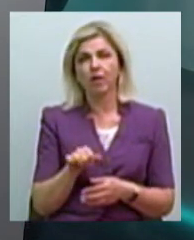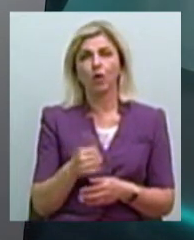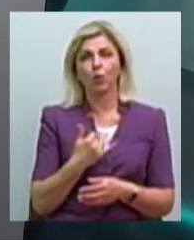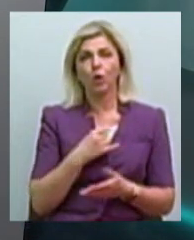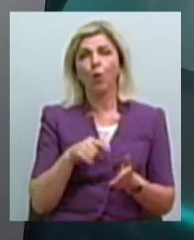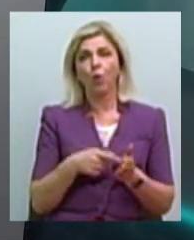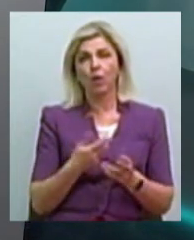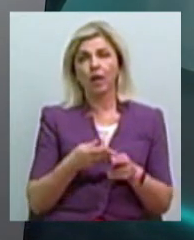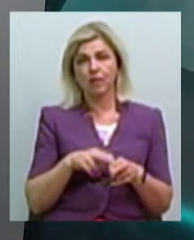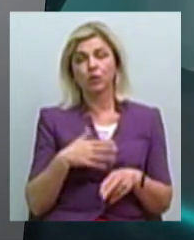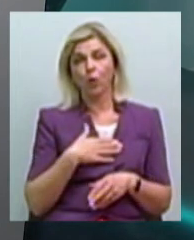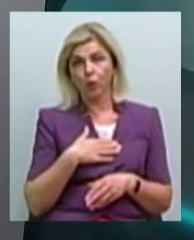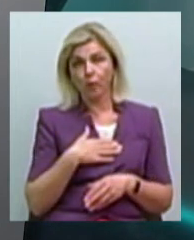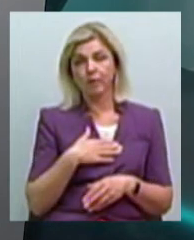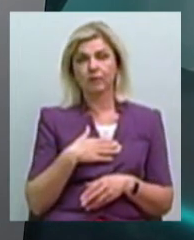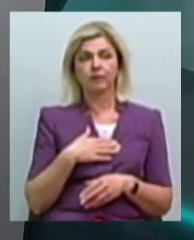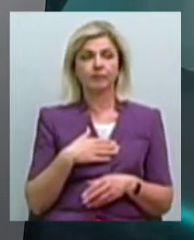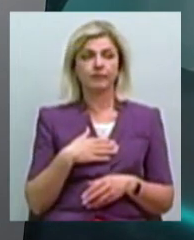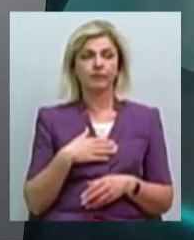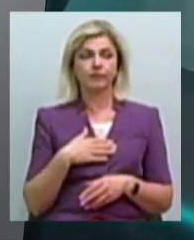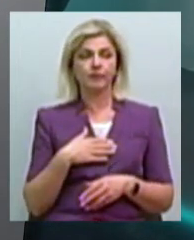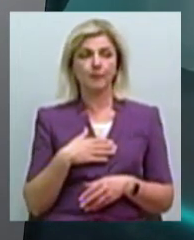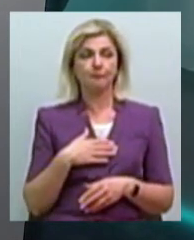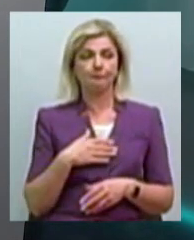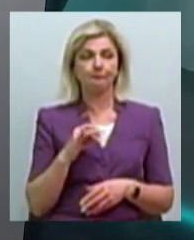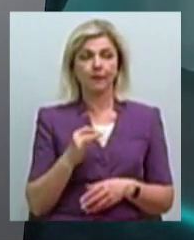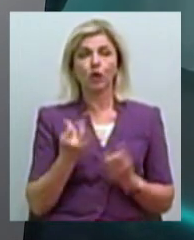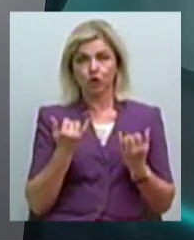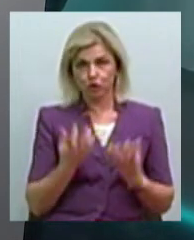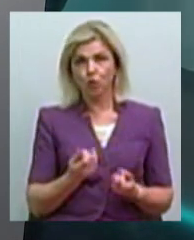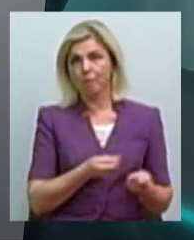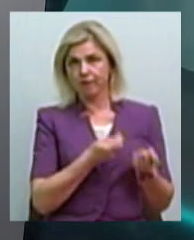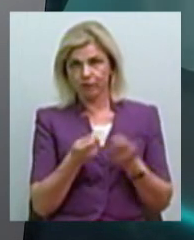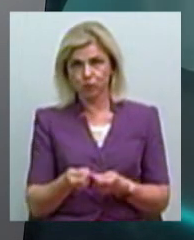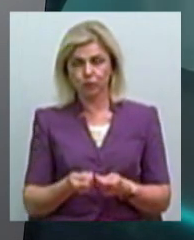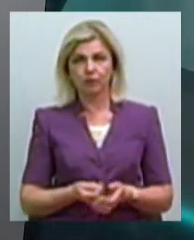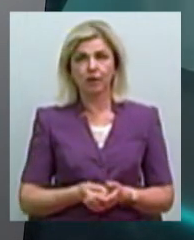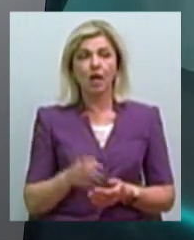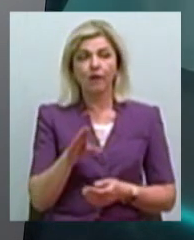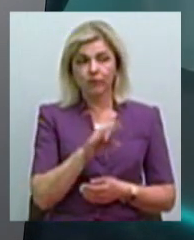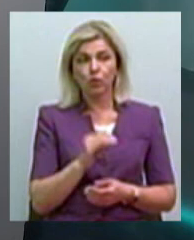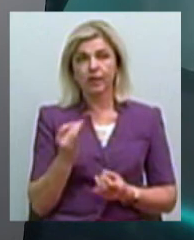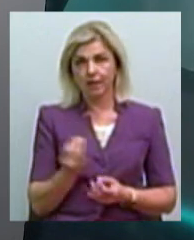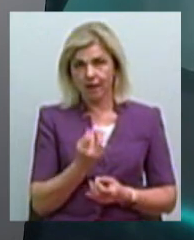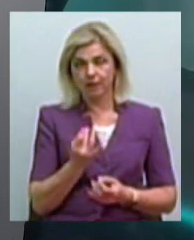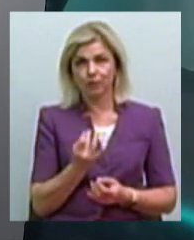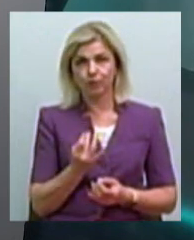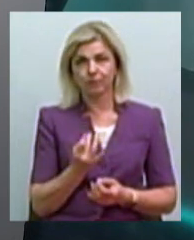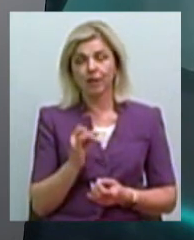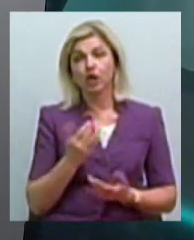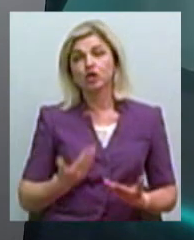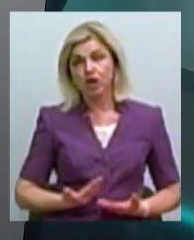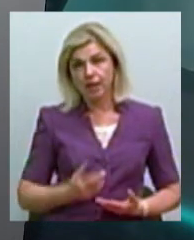любит это дело. Ну да, причем, вина, кстати, причем там сейчас еще партию берут. Да, да. То есть вот всем интересно, и